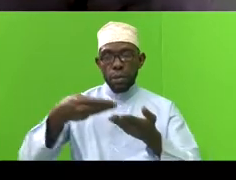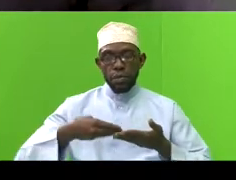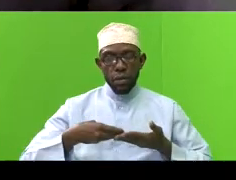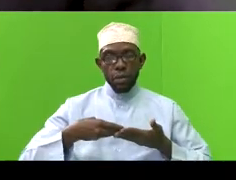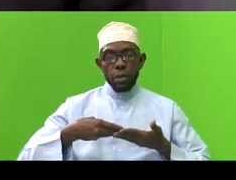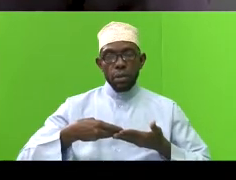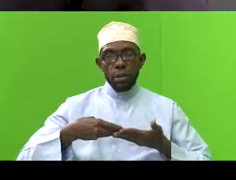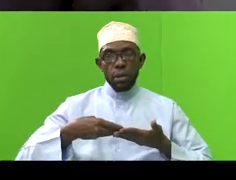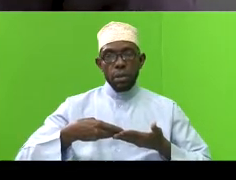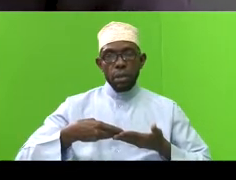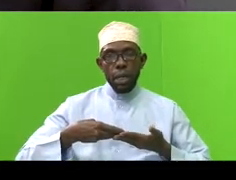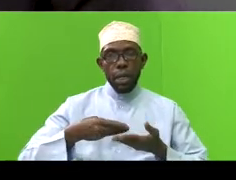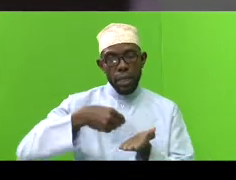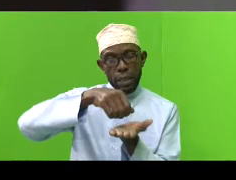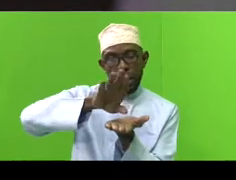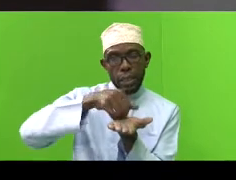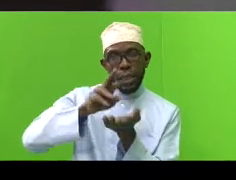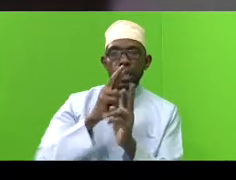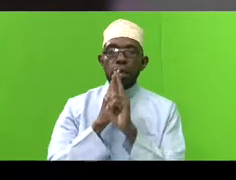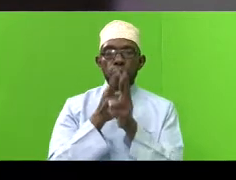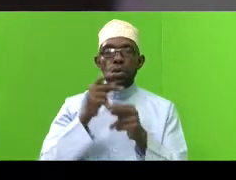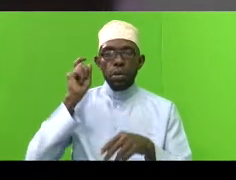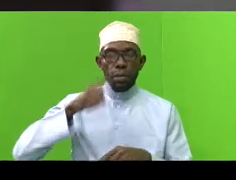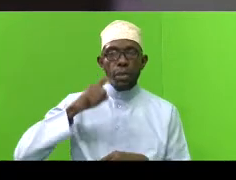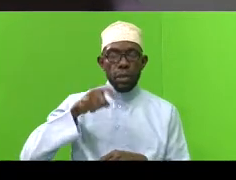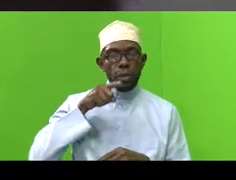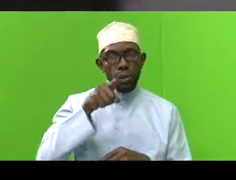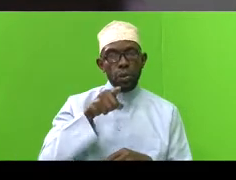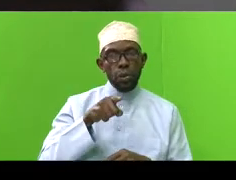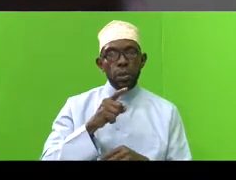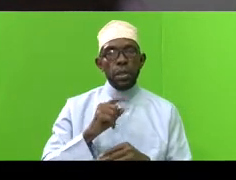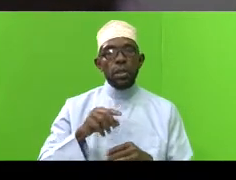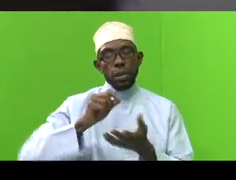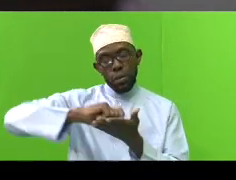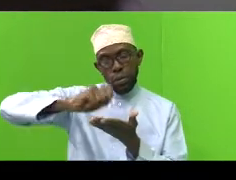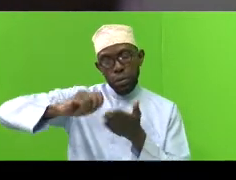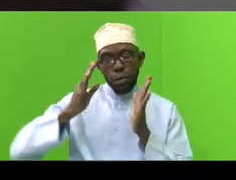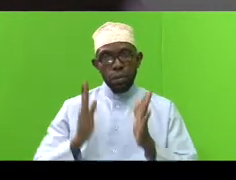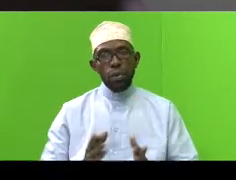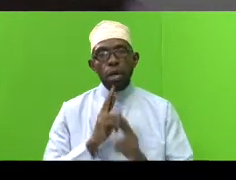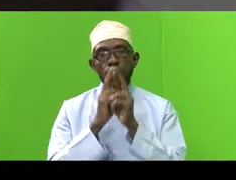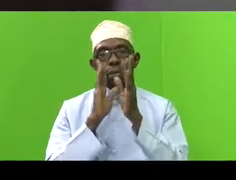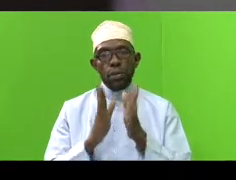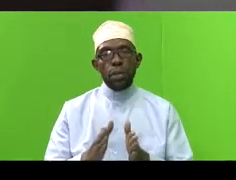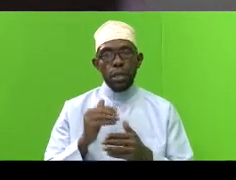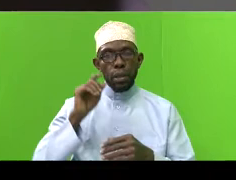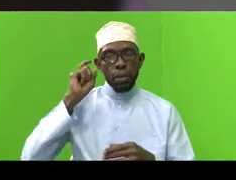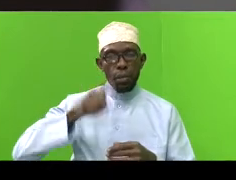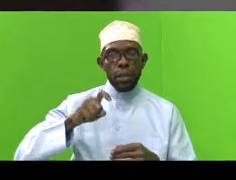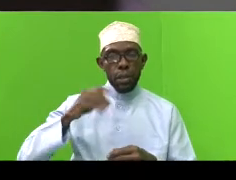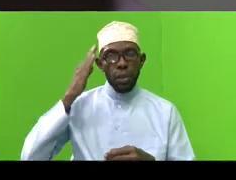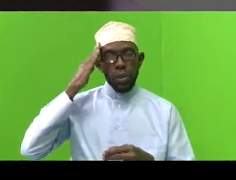na kuhariri taarifa, lazima wewe kama iwe ni mhariri au hata mwanahabari, kwanza lazima ujue